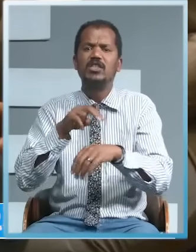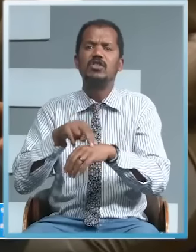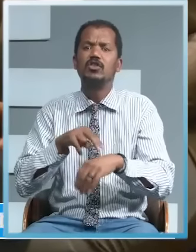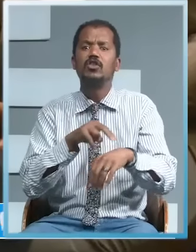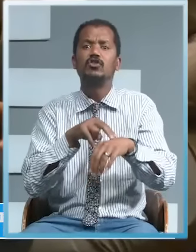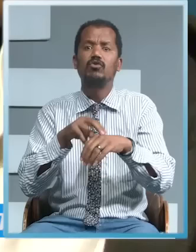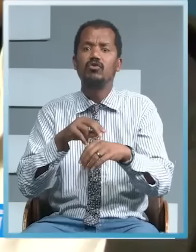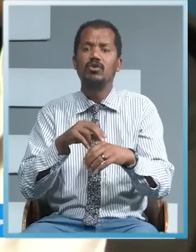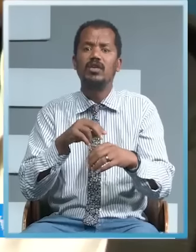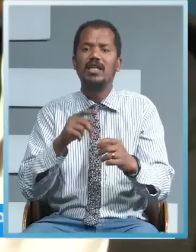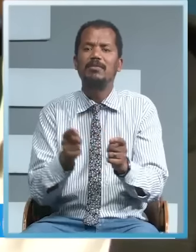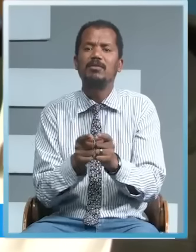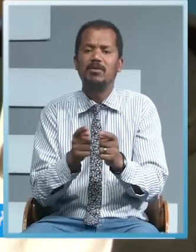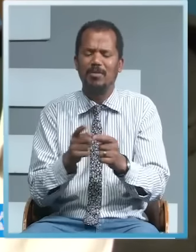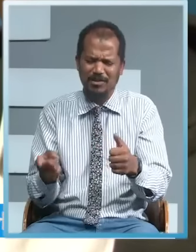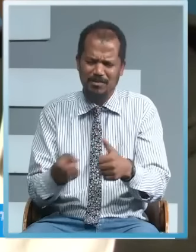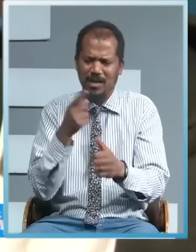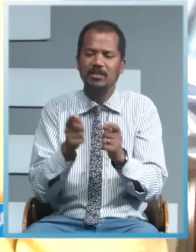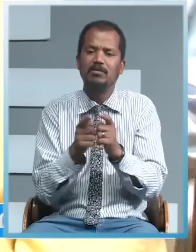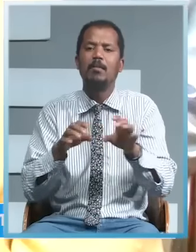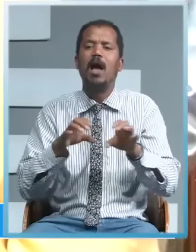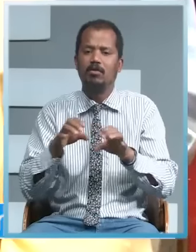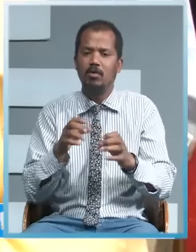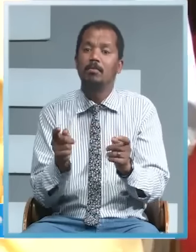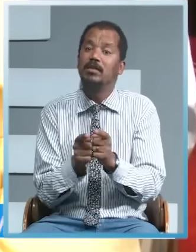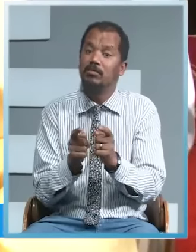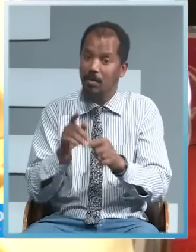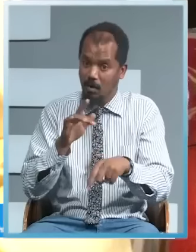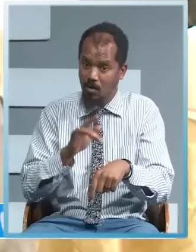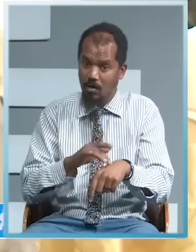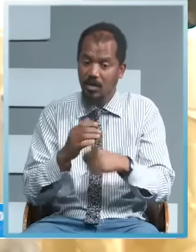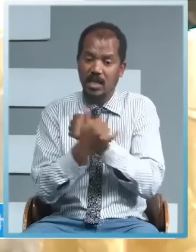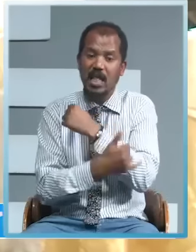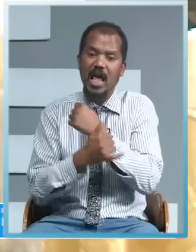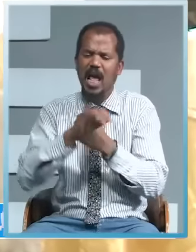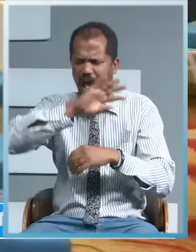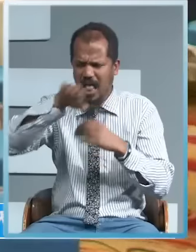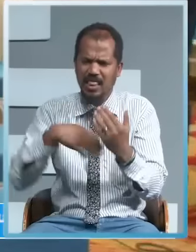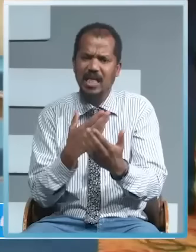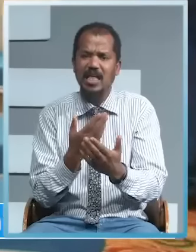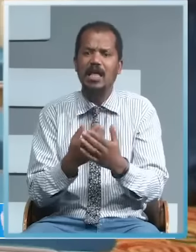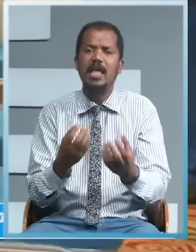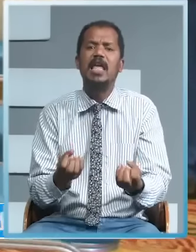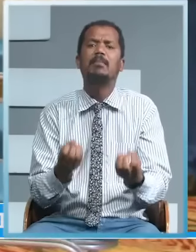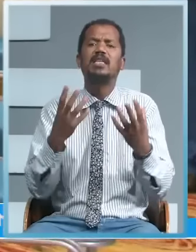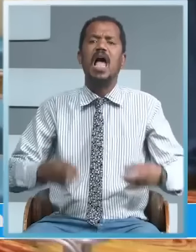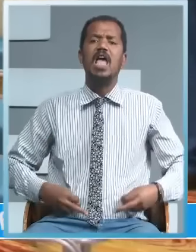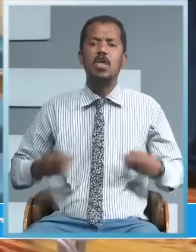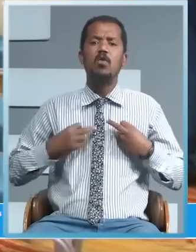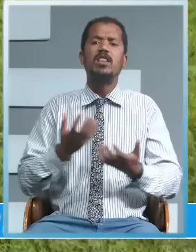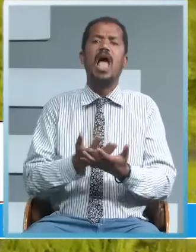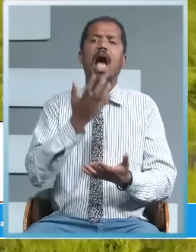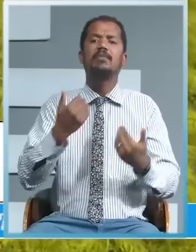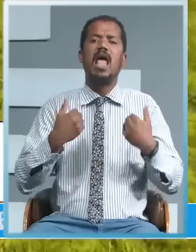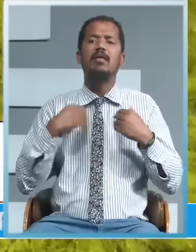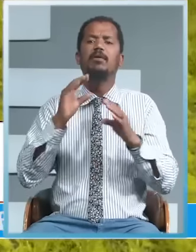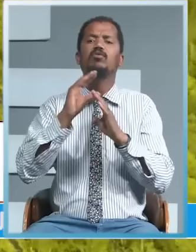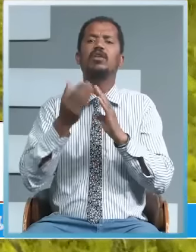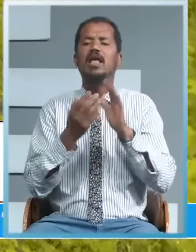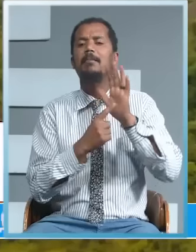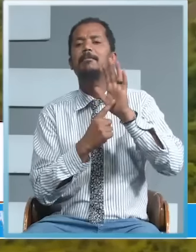ኢንስቲትዩት የመድረኩ የመጀመሪያ ስብሰባን አድርጓል። በስብሰባው ላይም የሀገሪቱን አጠቃላይ የብዝሃ ህይወት ሀብት ያለበት